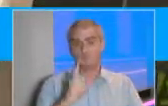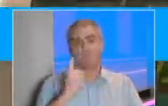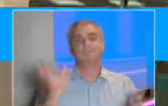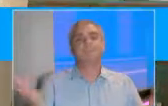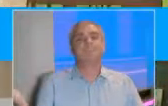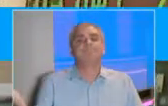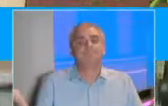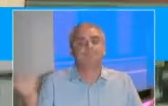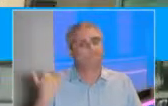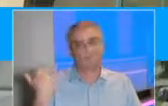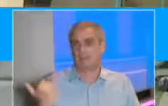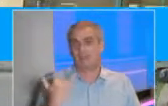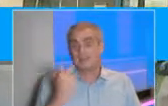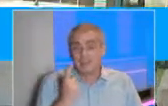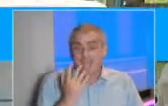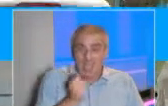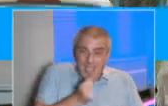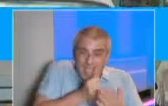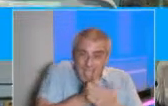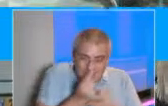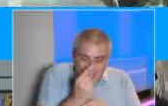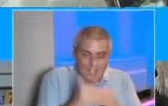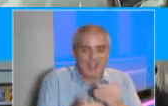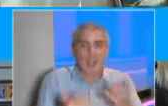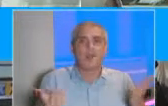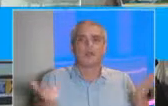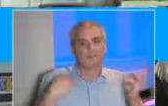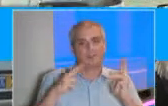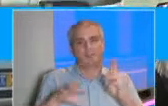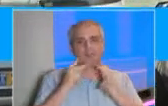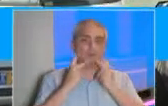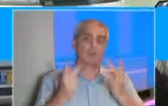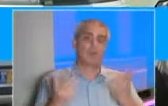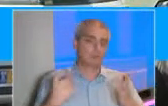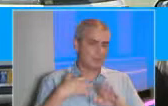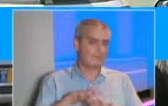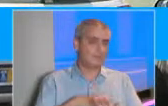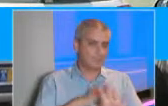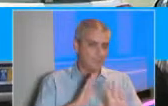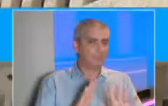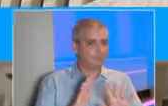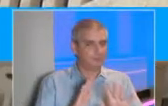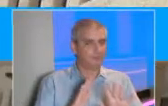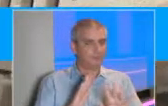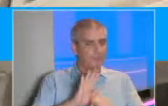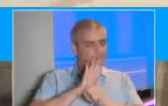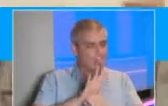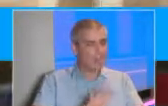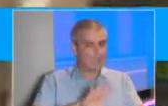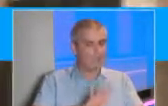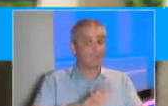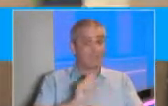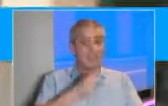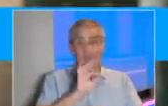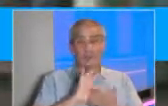יודע, זה תמיד עד הרגע האחרון, בוא נקווה שזה ייפטר הפעם, יש לי הרגשה שהמנוף הלחץ